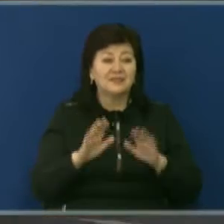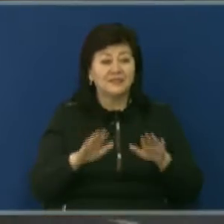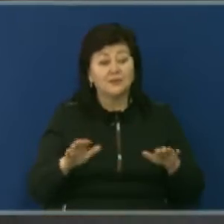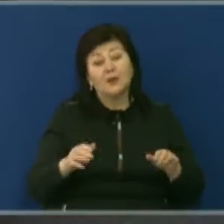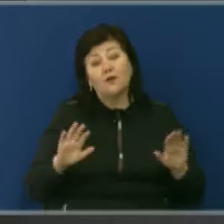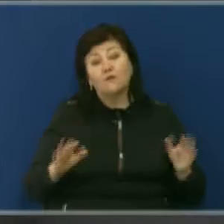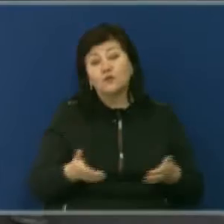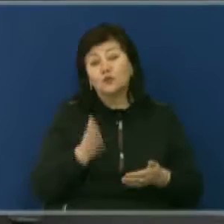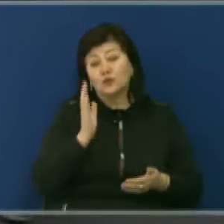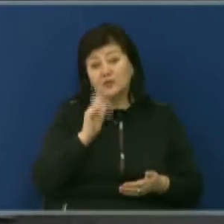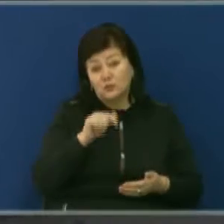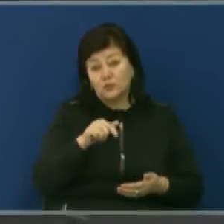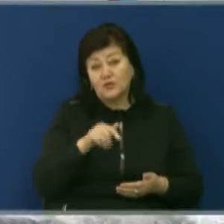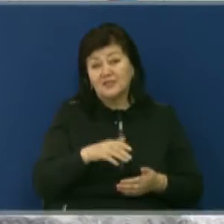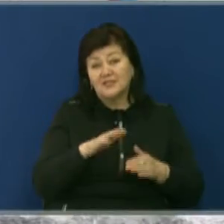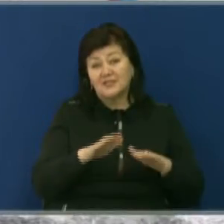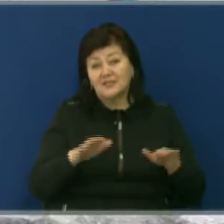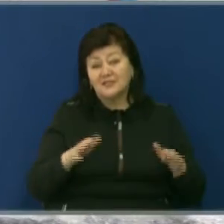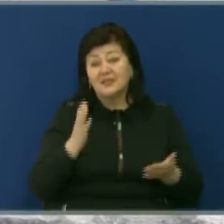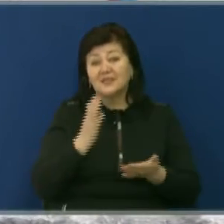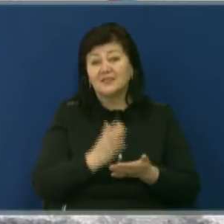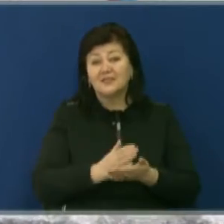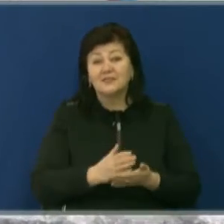болашақ биологтар мен экологтар болуы мүмкін.